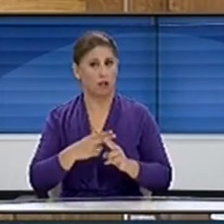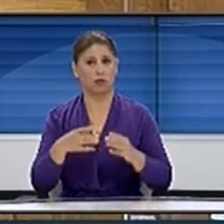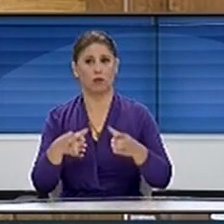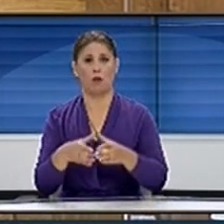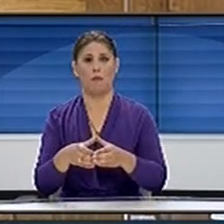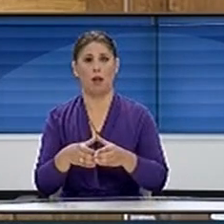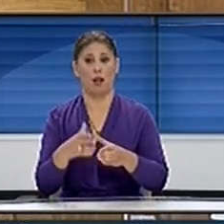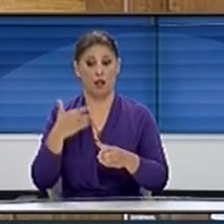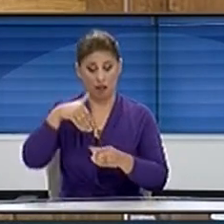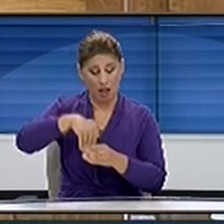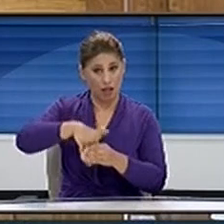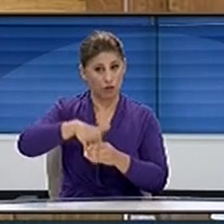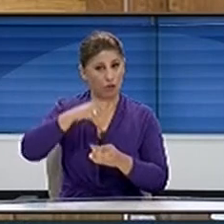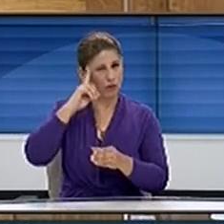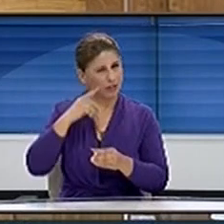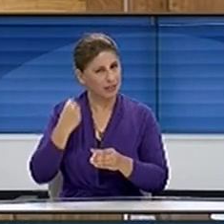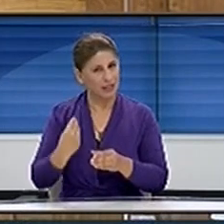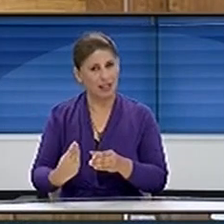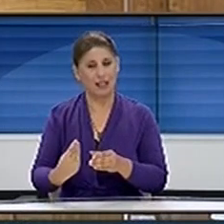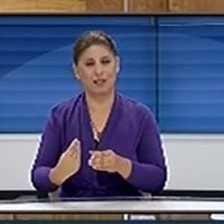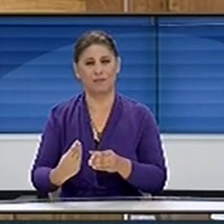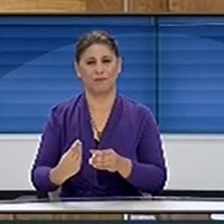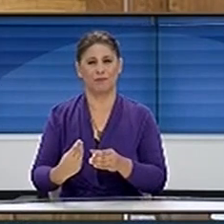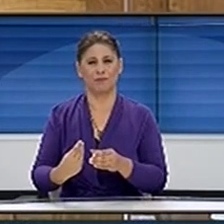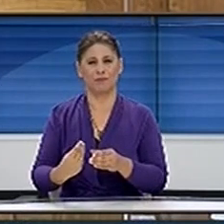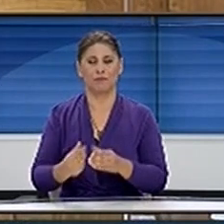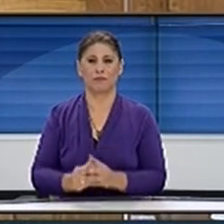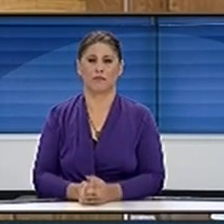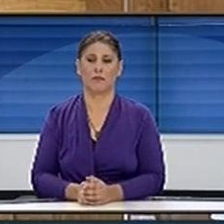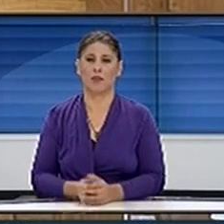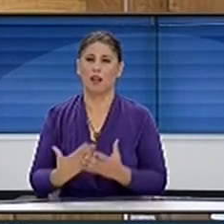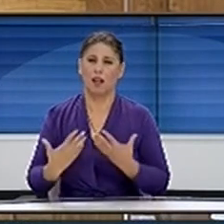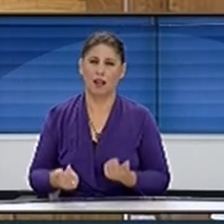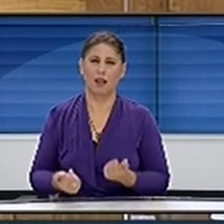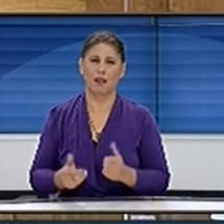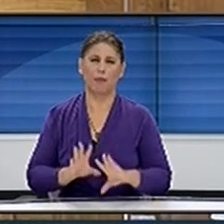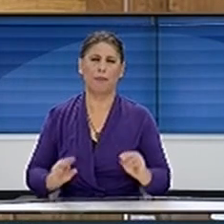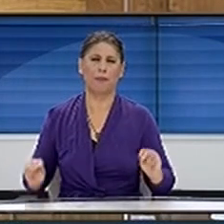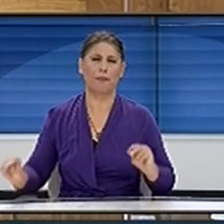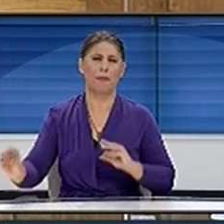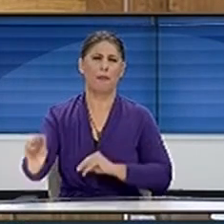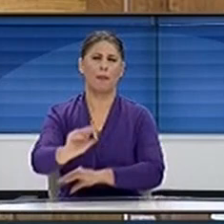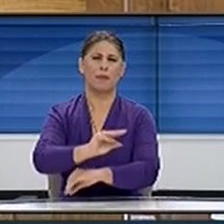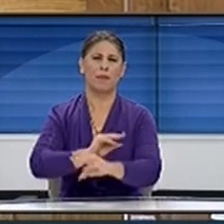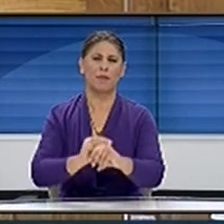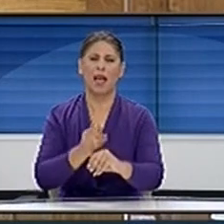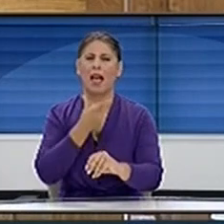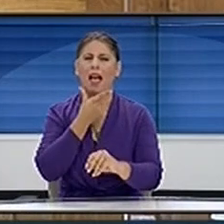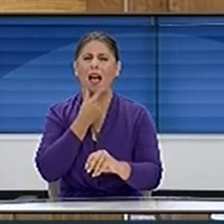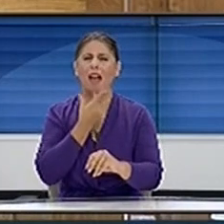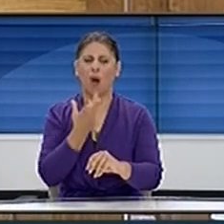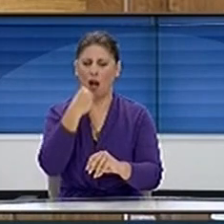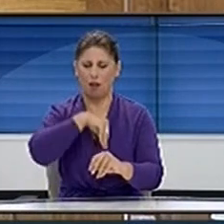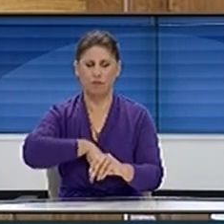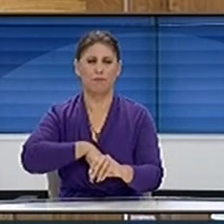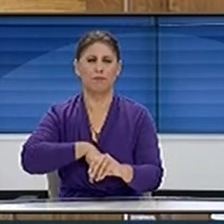στο εσωτερικό, το ξέρετε καλά, κυκλοφορούν πολύ εύκολα εύπεπτα σενάρια κατασκοπίας, τα οποία